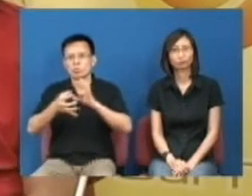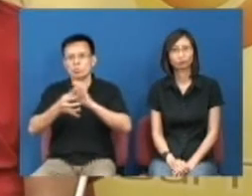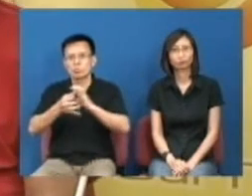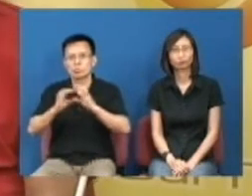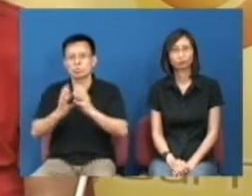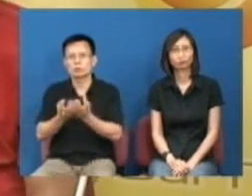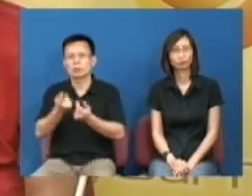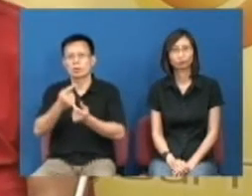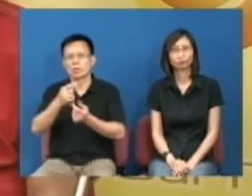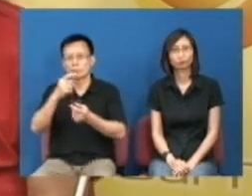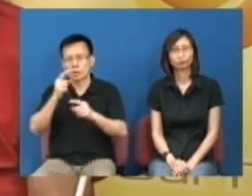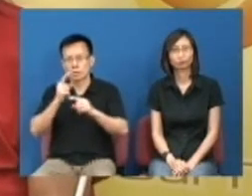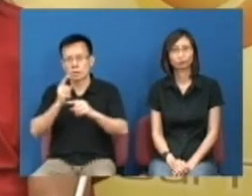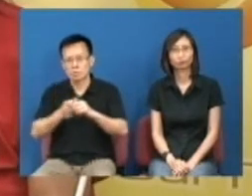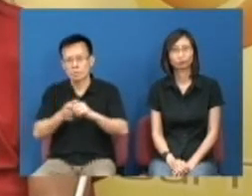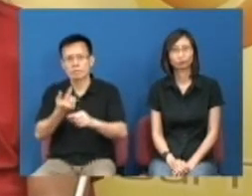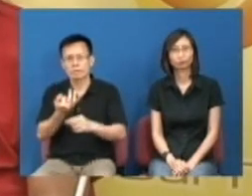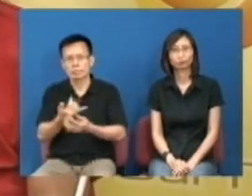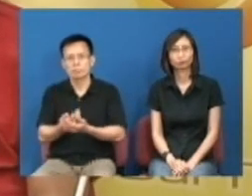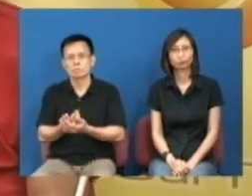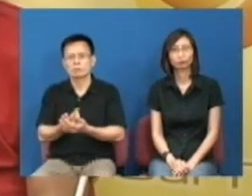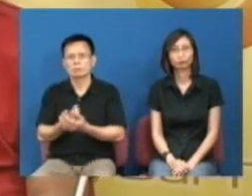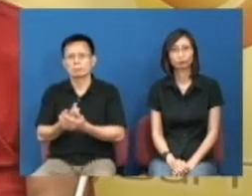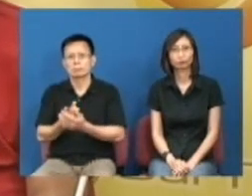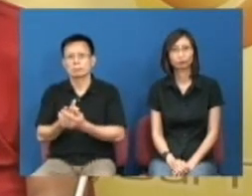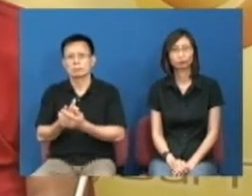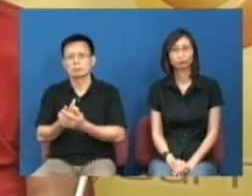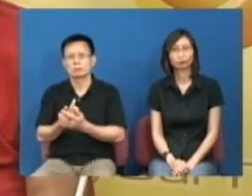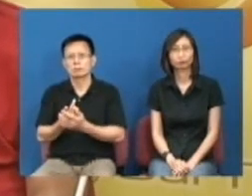咧？即係你唔能夠